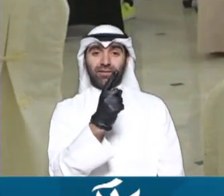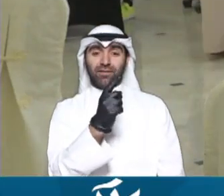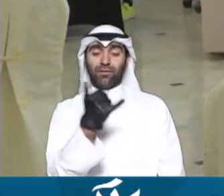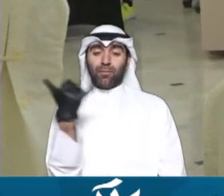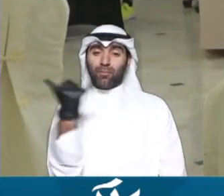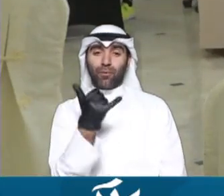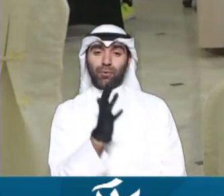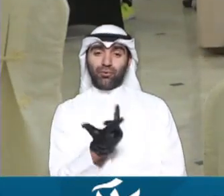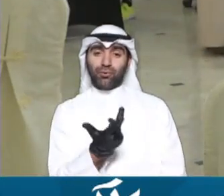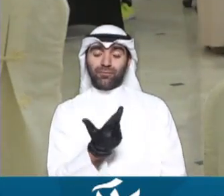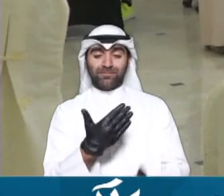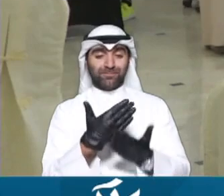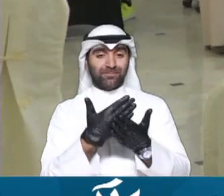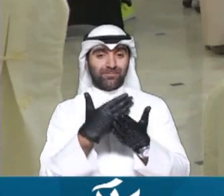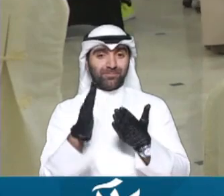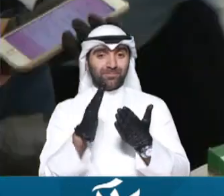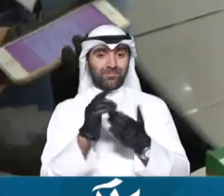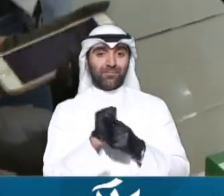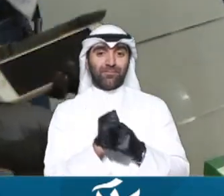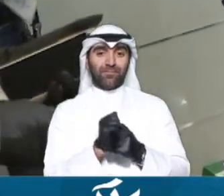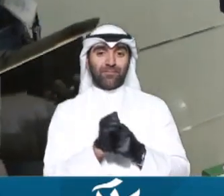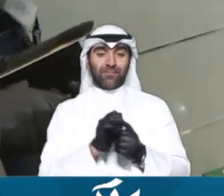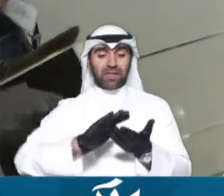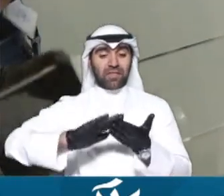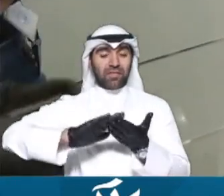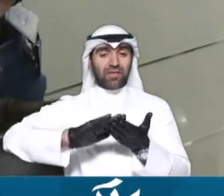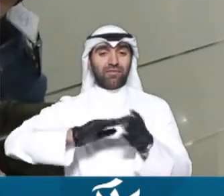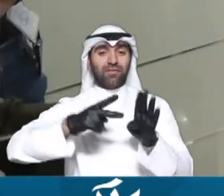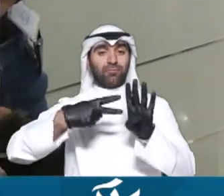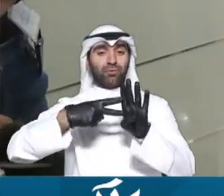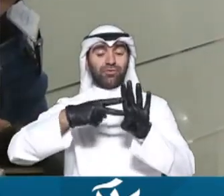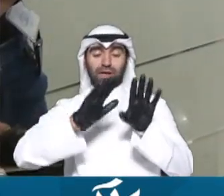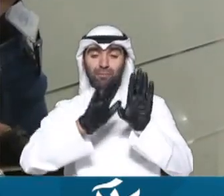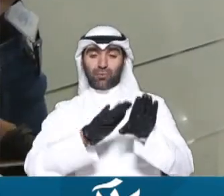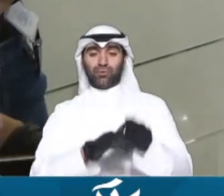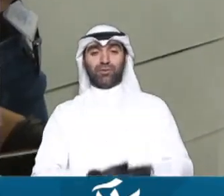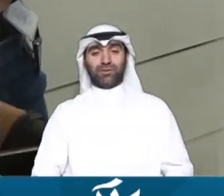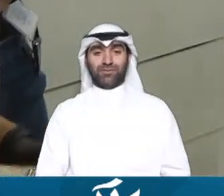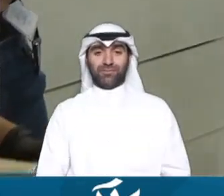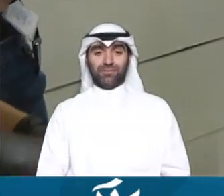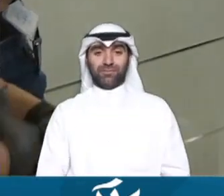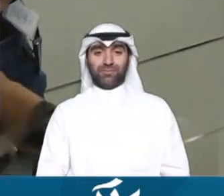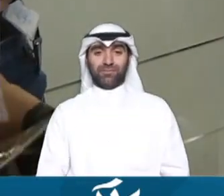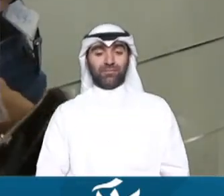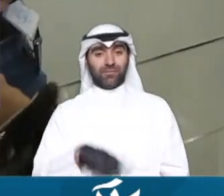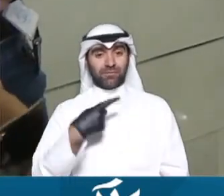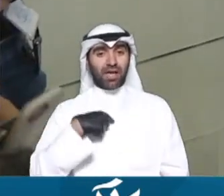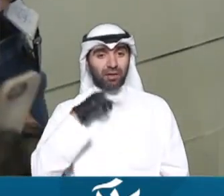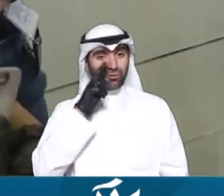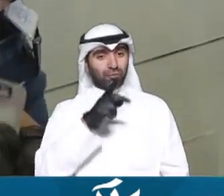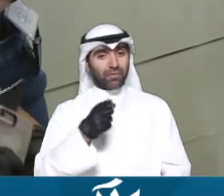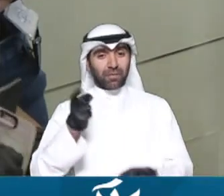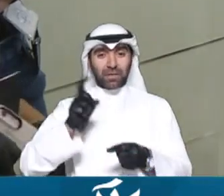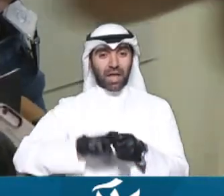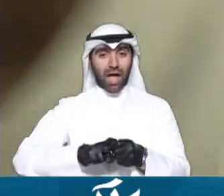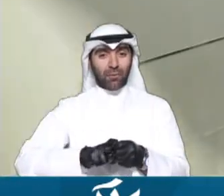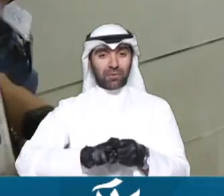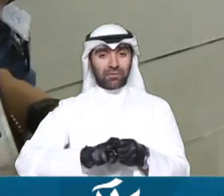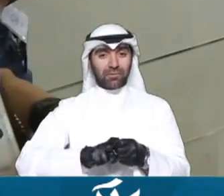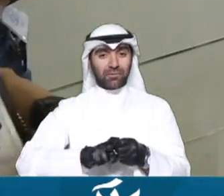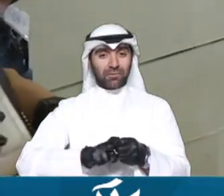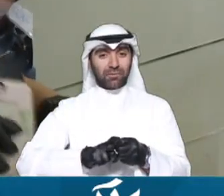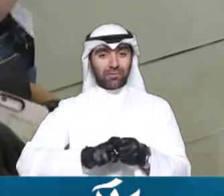عملية الكحول موجودة لازم يعقم نفسه كامل. خطوة وثقت روح التعاون بين أفراد المجتمع في ظل